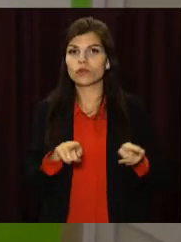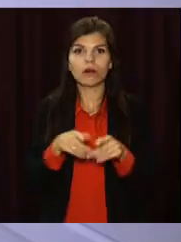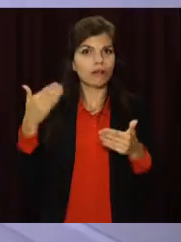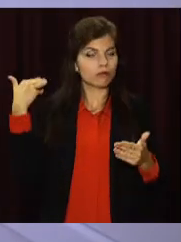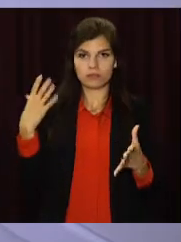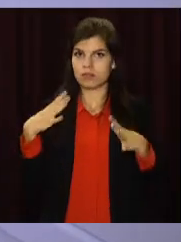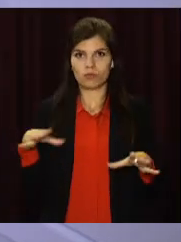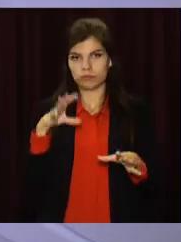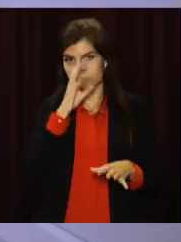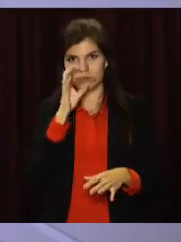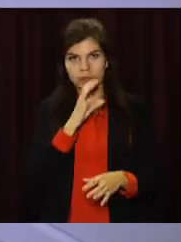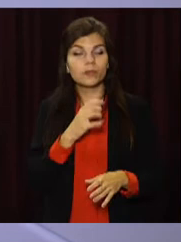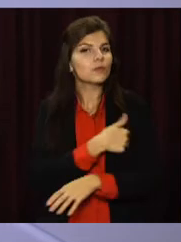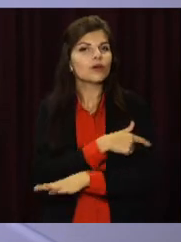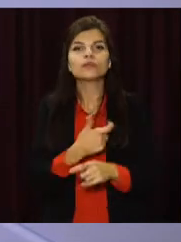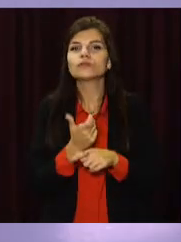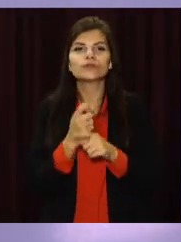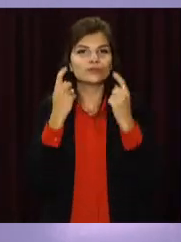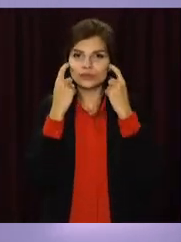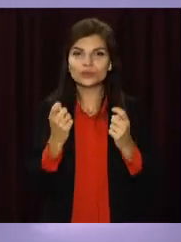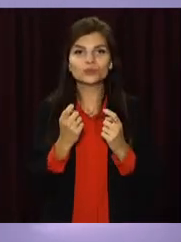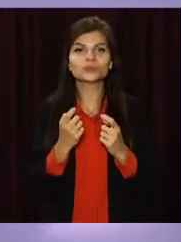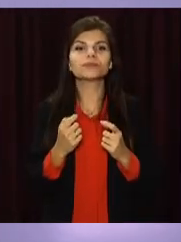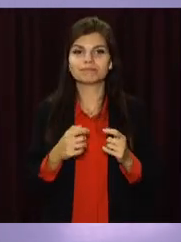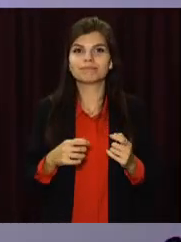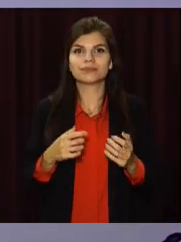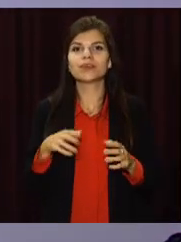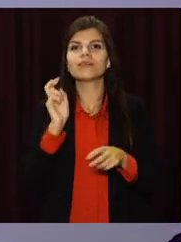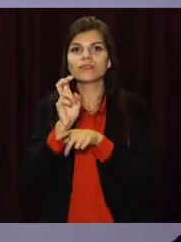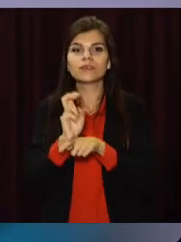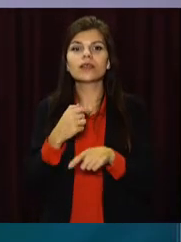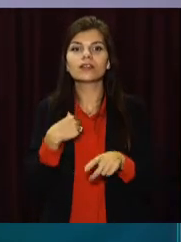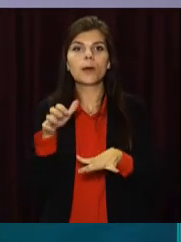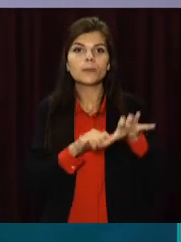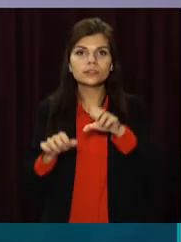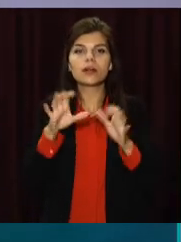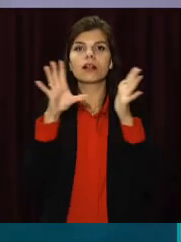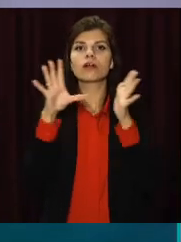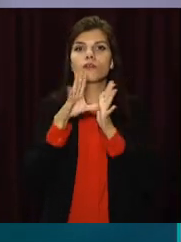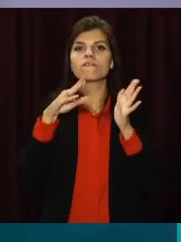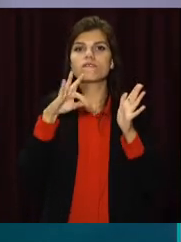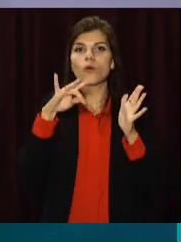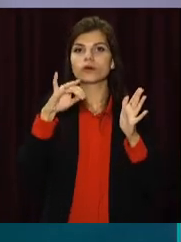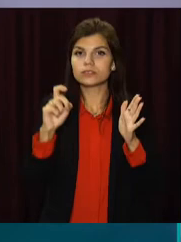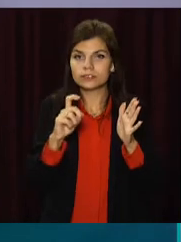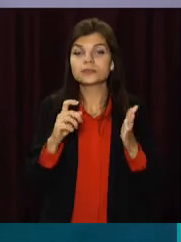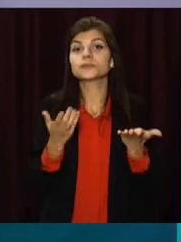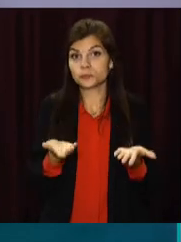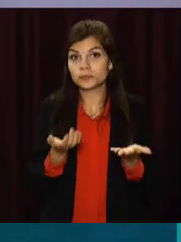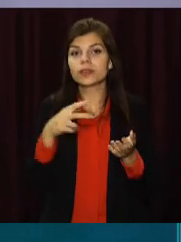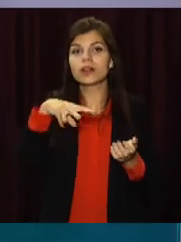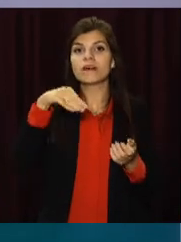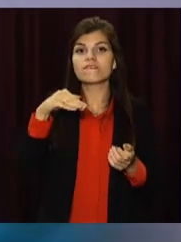мали. Больниця просто шикарна становиться. Нам курси масажів назначили, електрофорезів, виходить